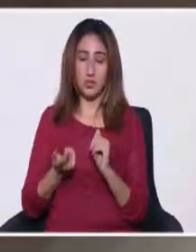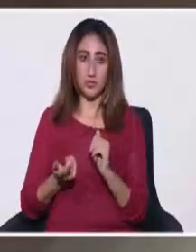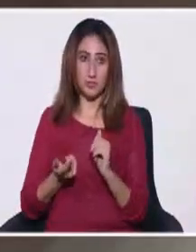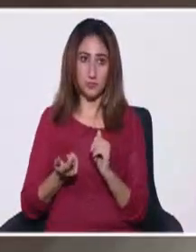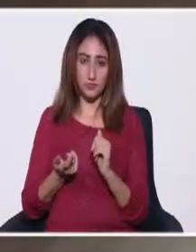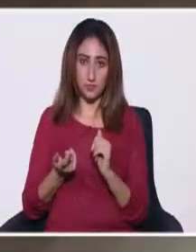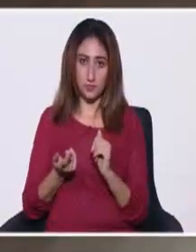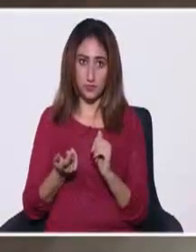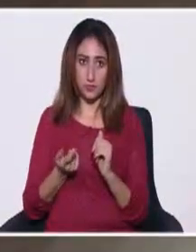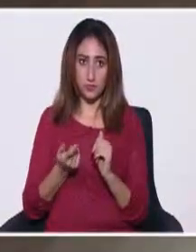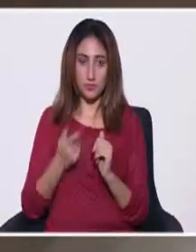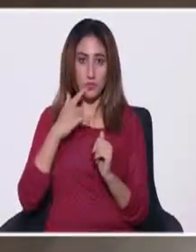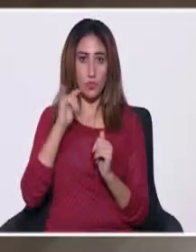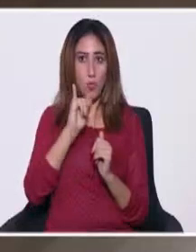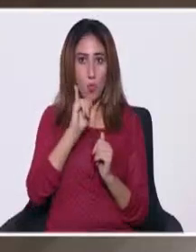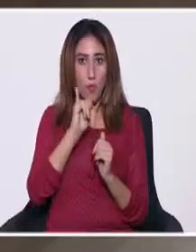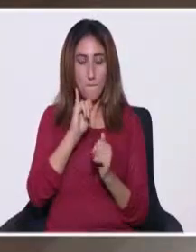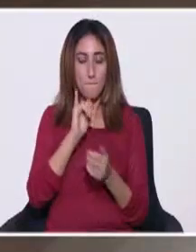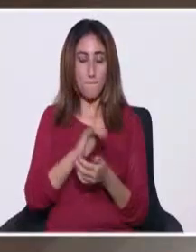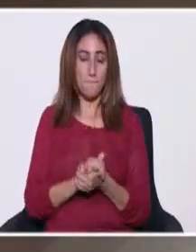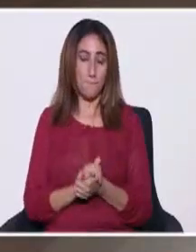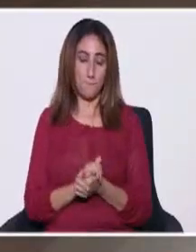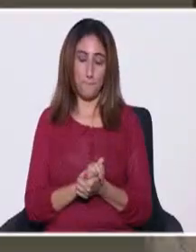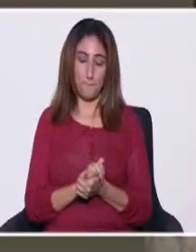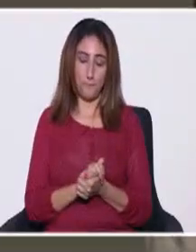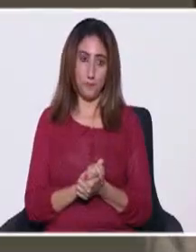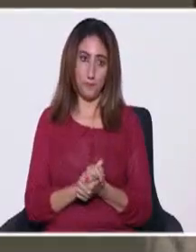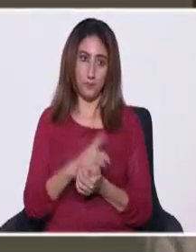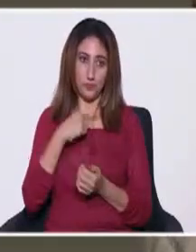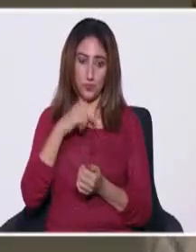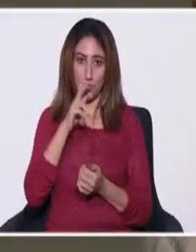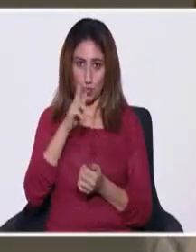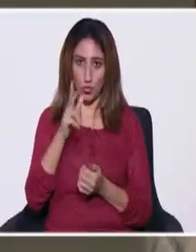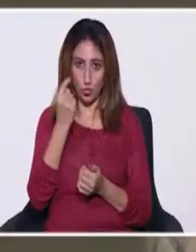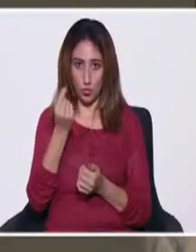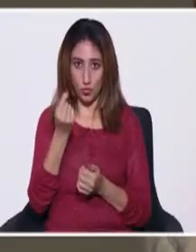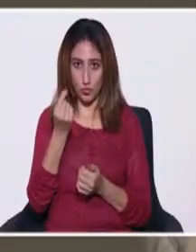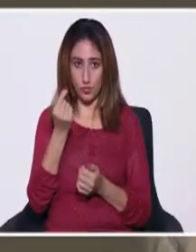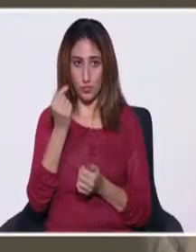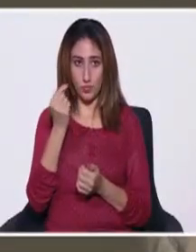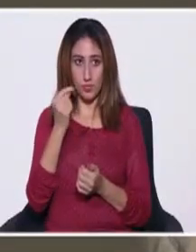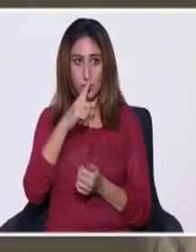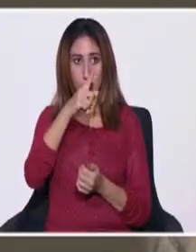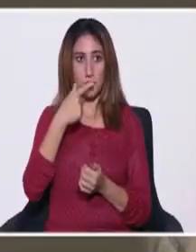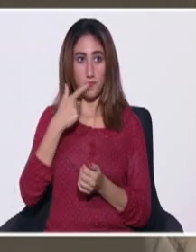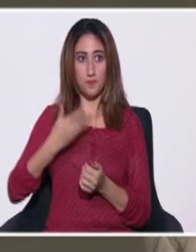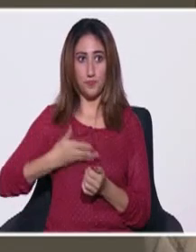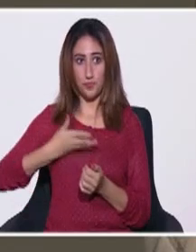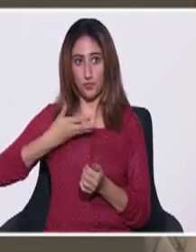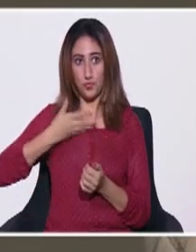دي بالسواء أو لا سواء. وأنا عايز أقول لحضرتك دكتور عمر بالنسبة يعني أنا عايش عمري بهذا